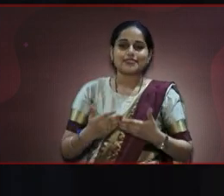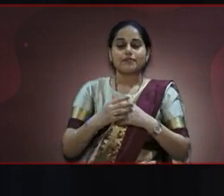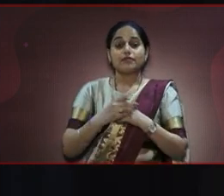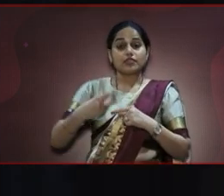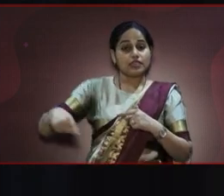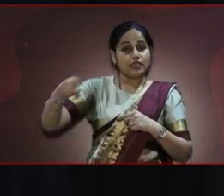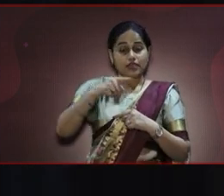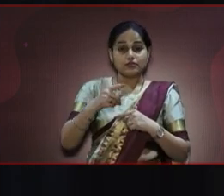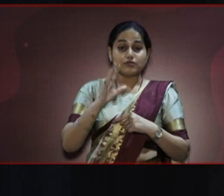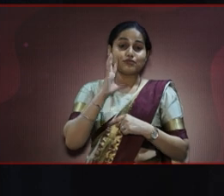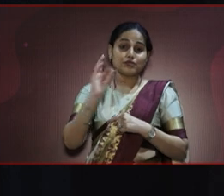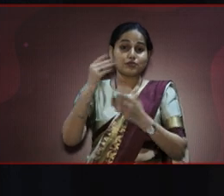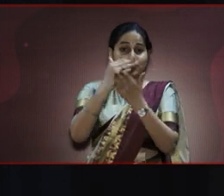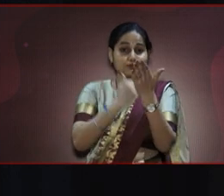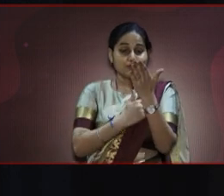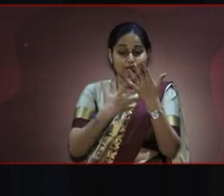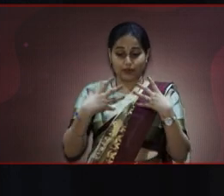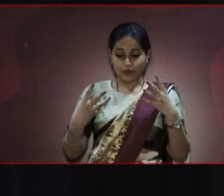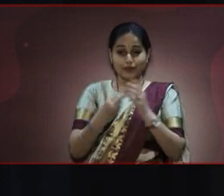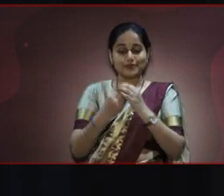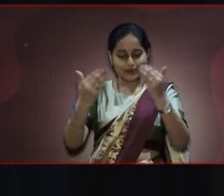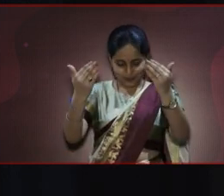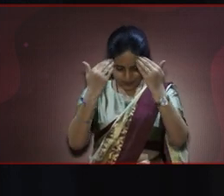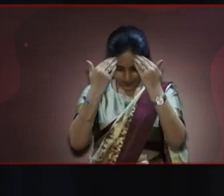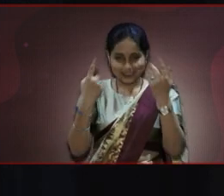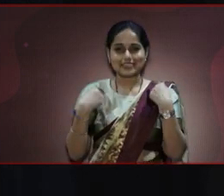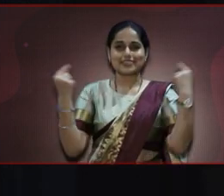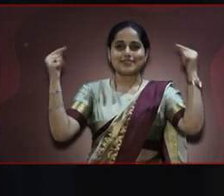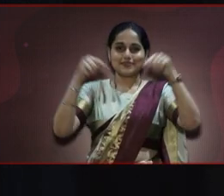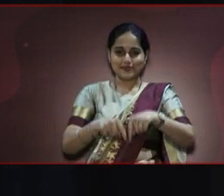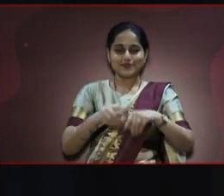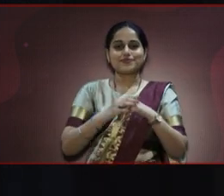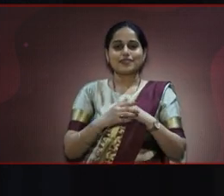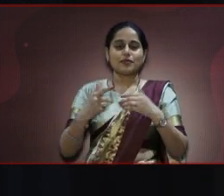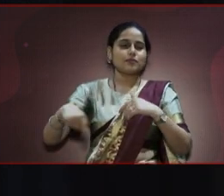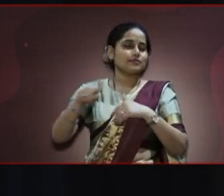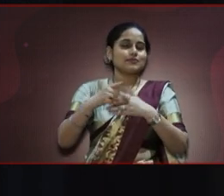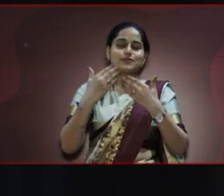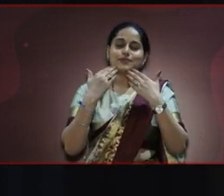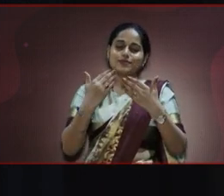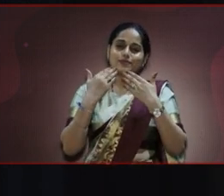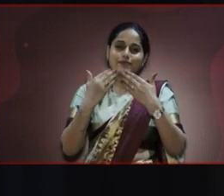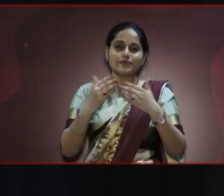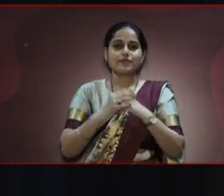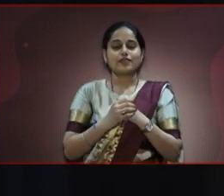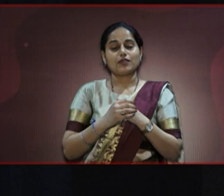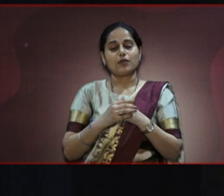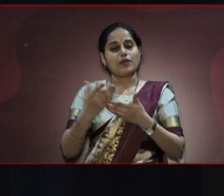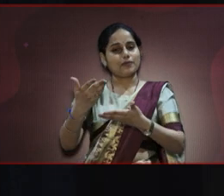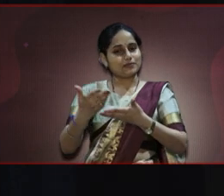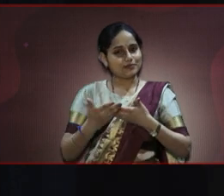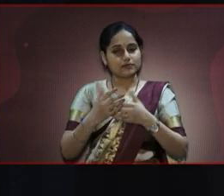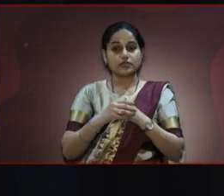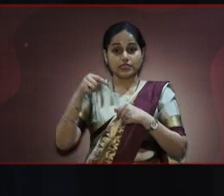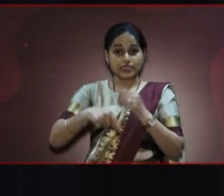कि आप इस महत्वपूर्ण अवसर पर हम सबको आशीर्वाद देने के लिए यहाँ पे आए हैं। आप सबका बहुत बहुत स्वागत है, हार्दिक अभिनंदन है। आज